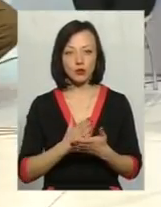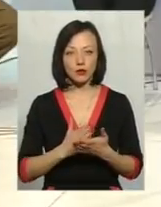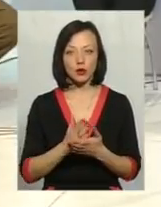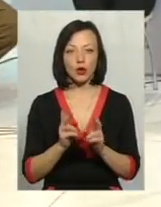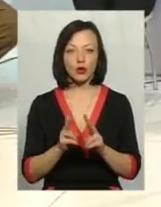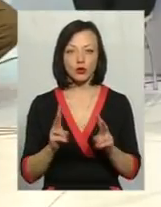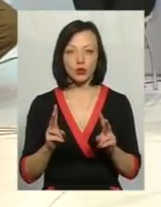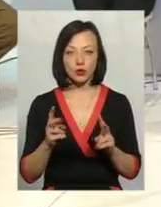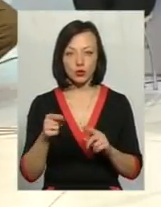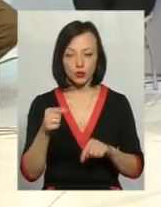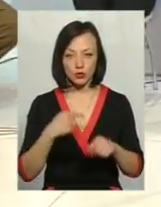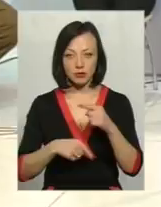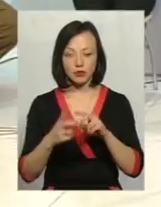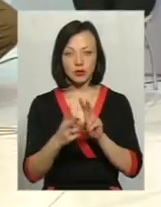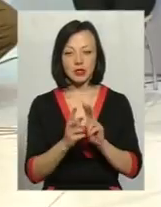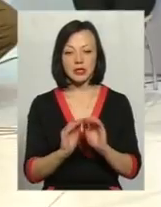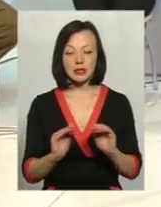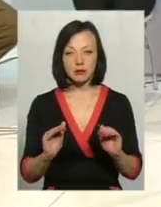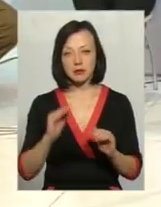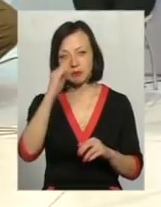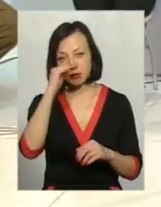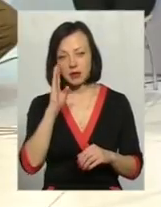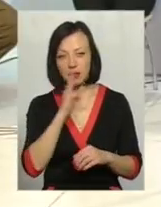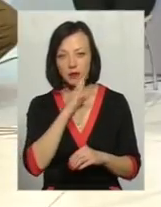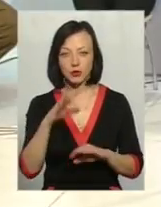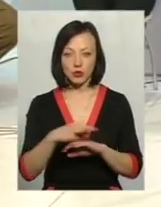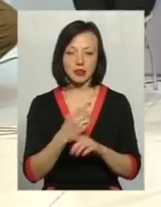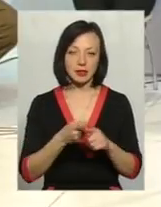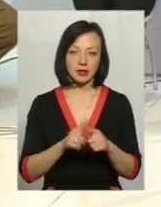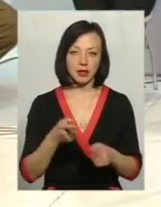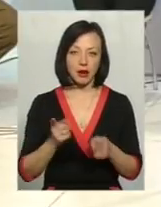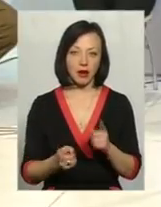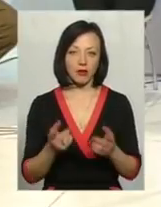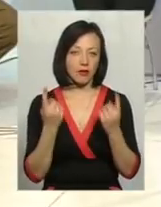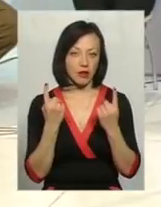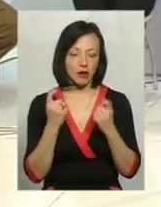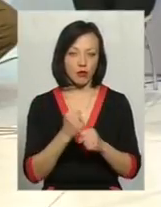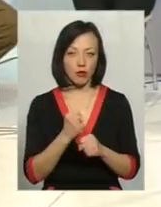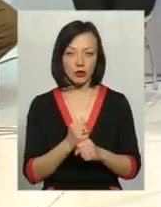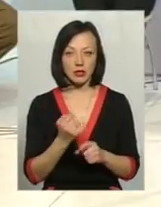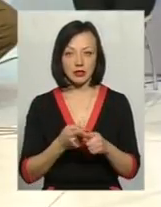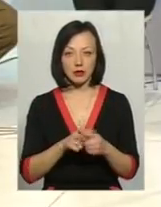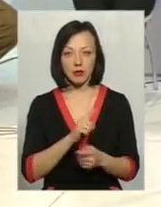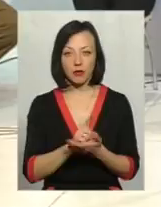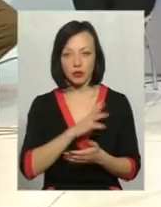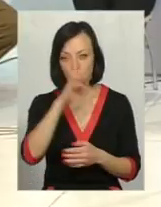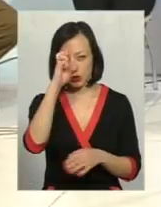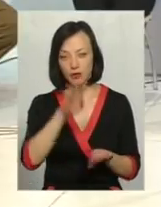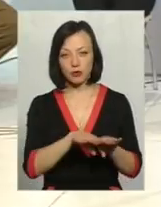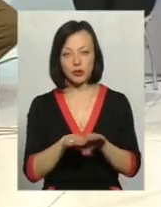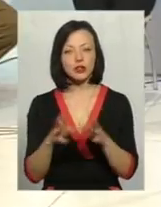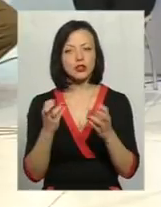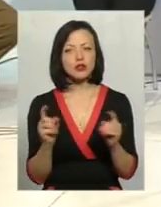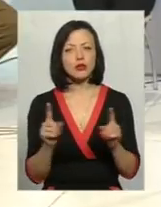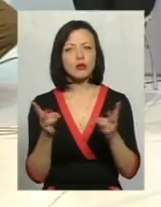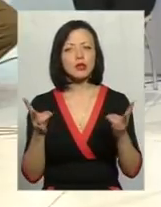тих, хто їх зустрічає, з дітьми, з батьками, з дружинами. Це, ну, це реально колосальна робота, і це має бути на державному рівні. Що